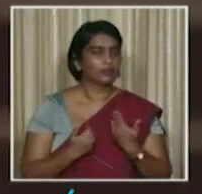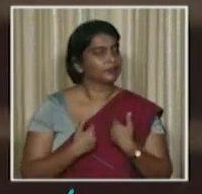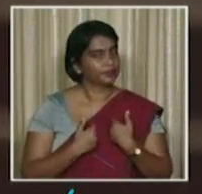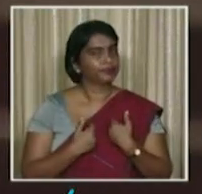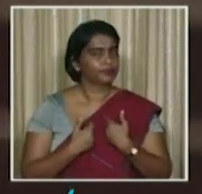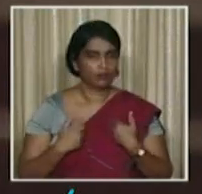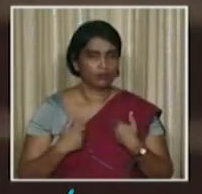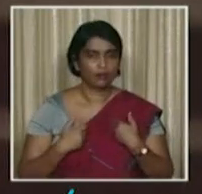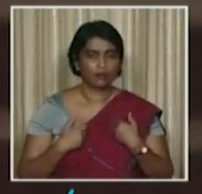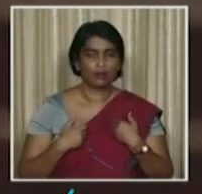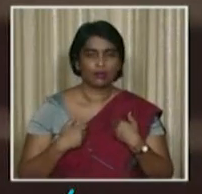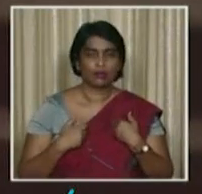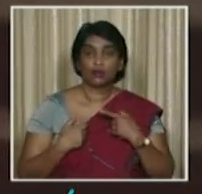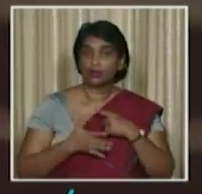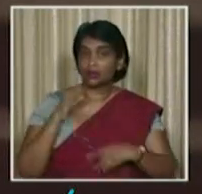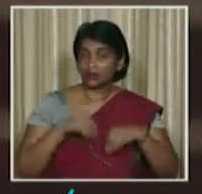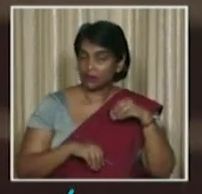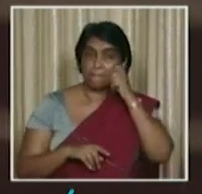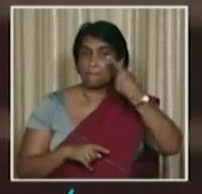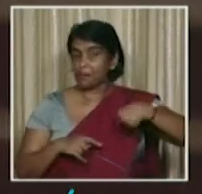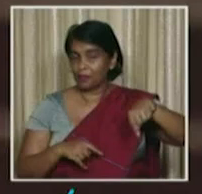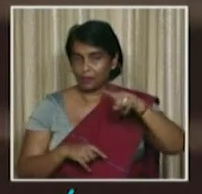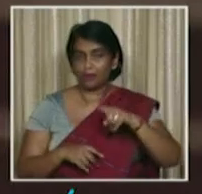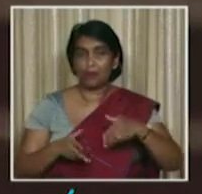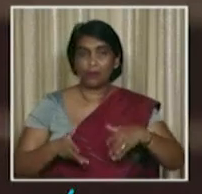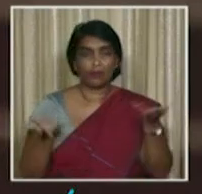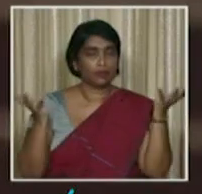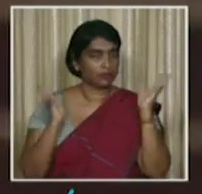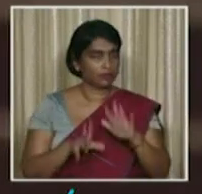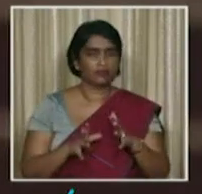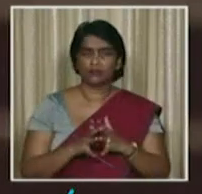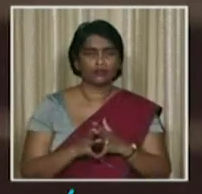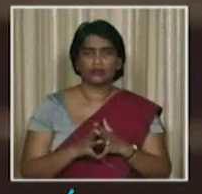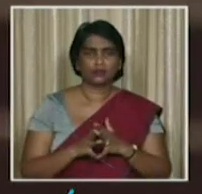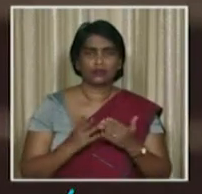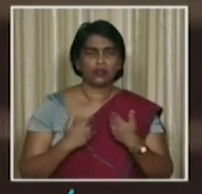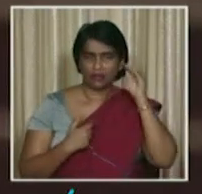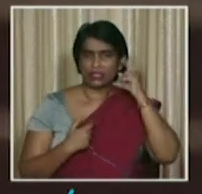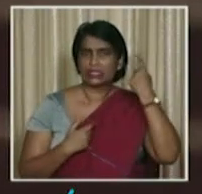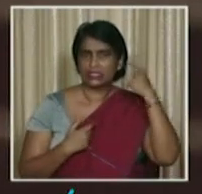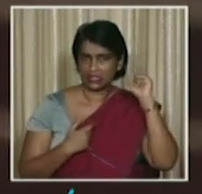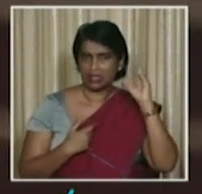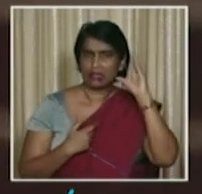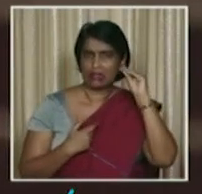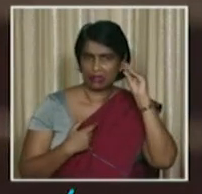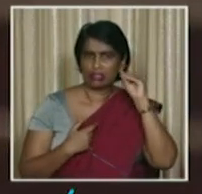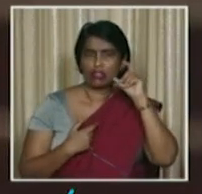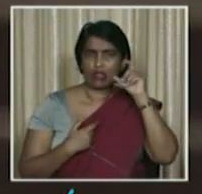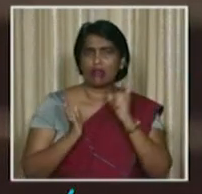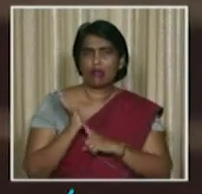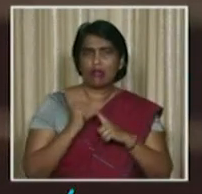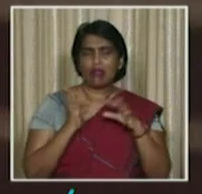අපි සූදානම් වුණා මැතිවරණ තියලා මිනිසුන්ව මහපාරට බස්සන්න ලොකු මොකද අපිට ආරංචි ඊයේ කලම්බු ක්ලබ්